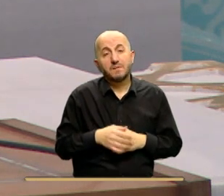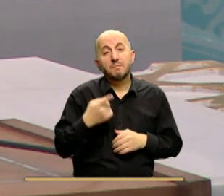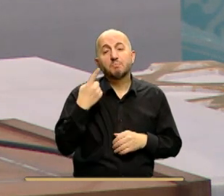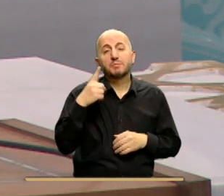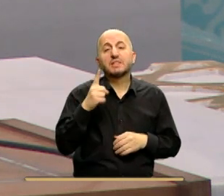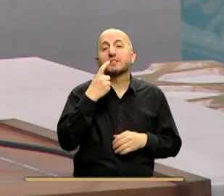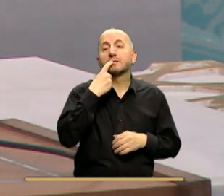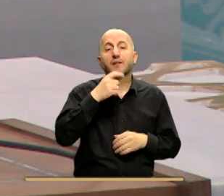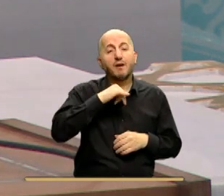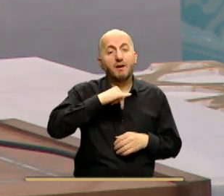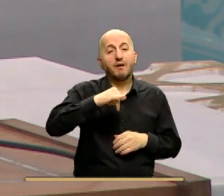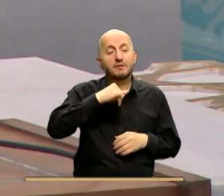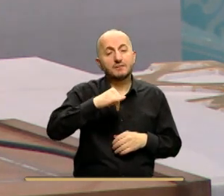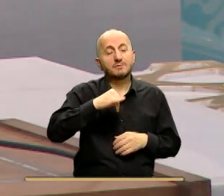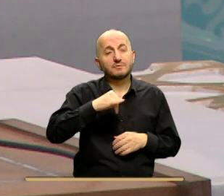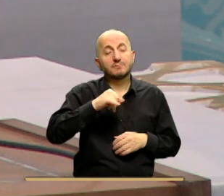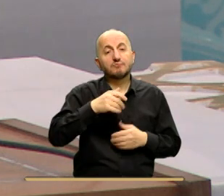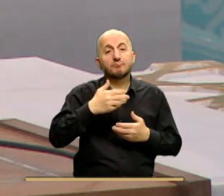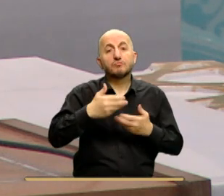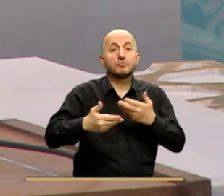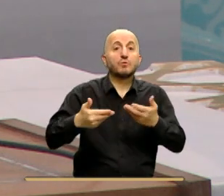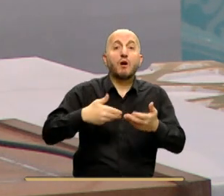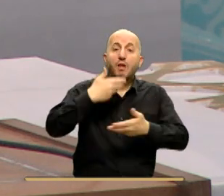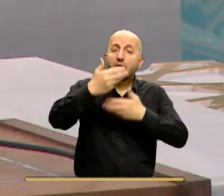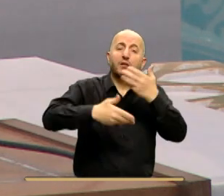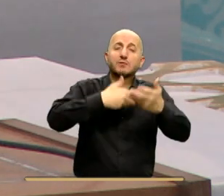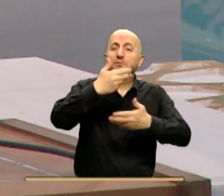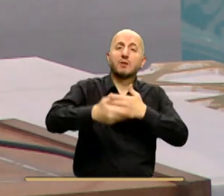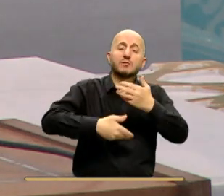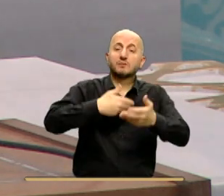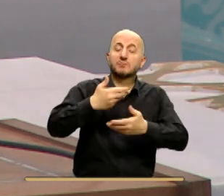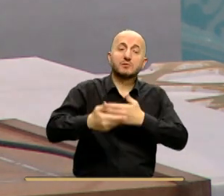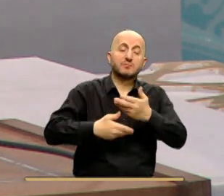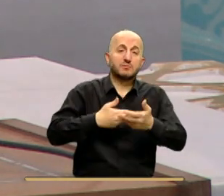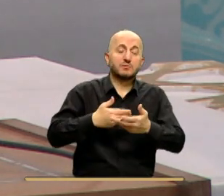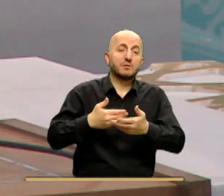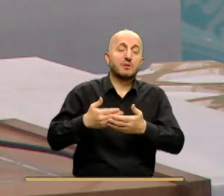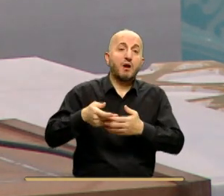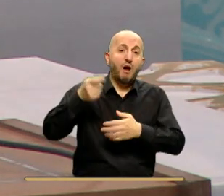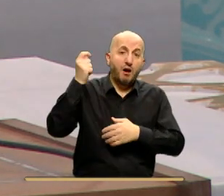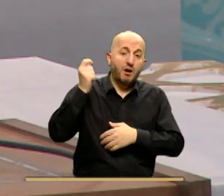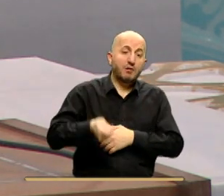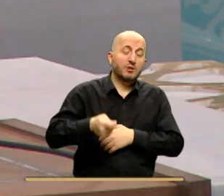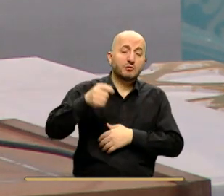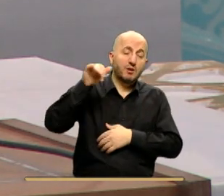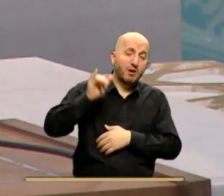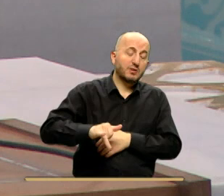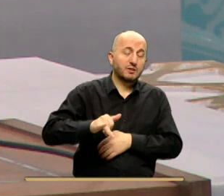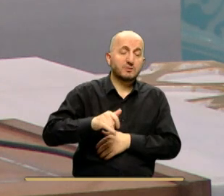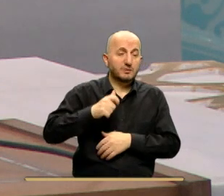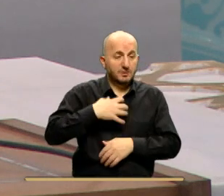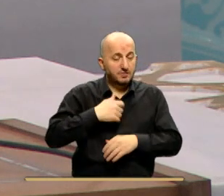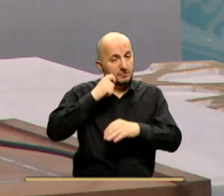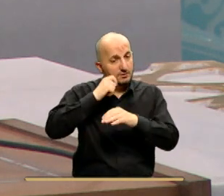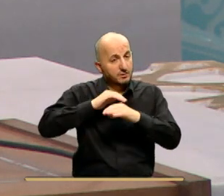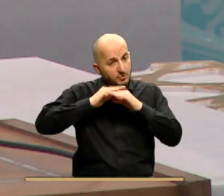1000 yıla yakın bu davetini hakka, hakikate, gerçeğe, kendi milletini, ümmetin